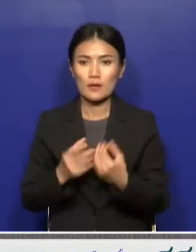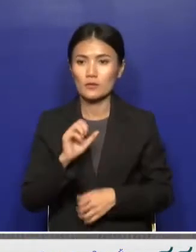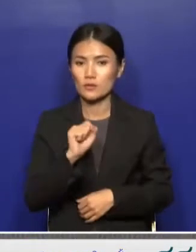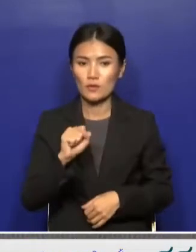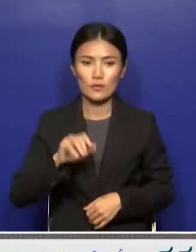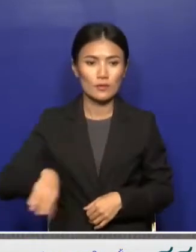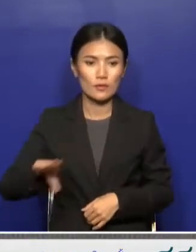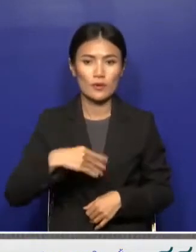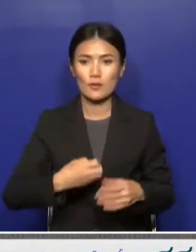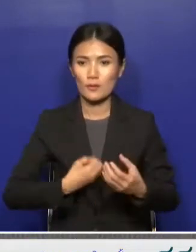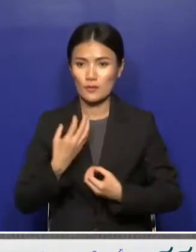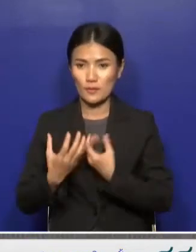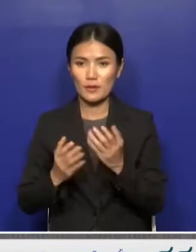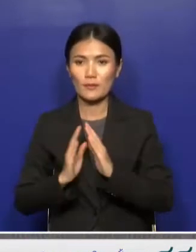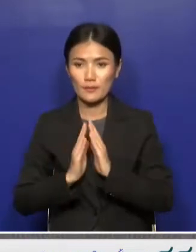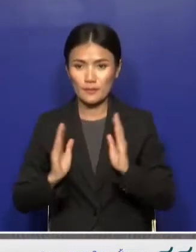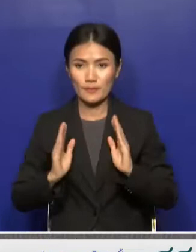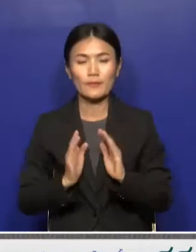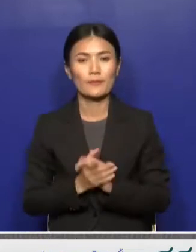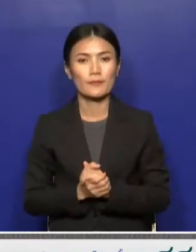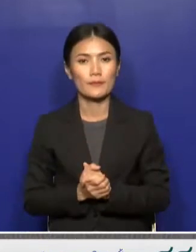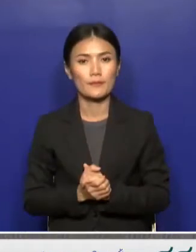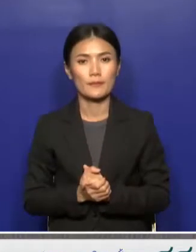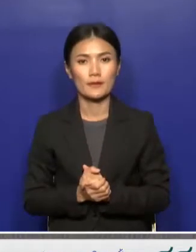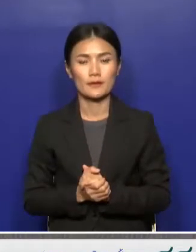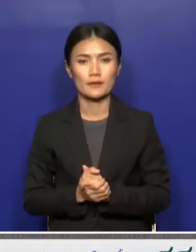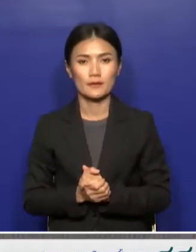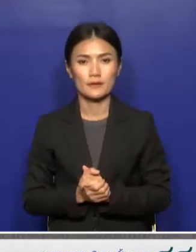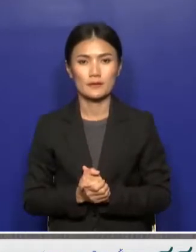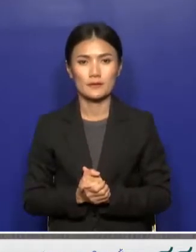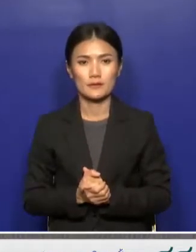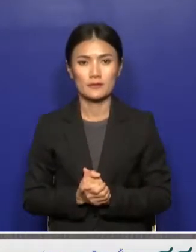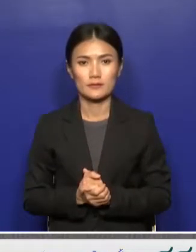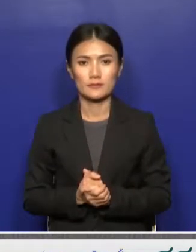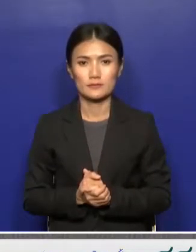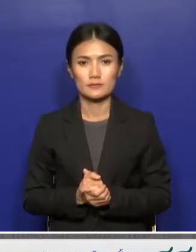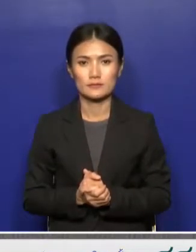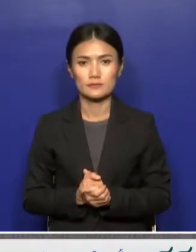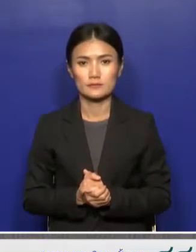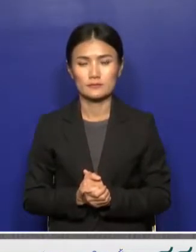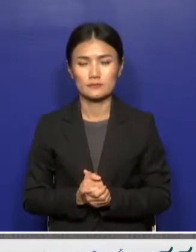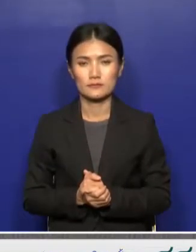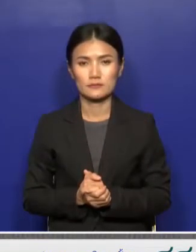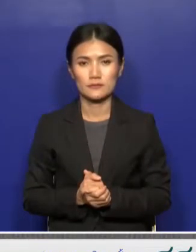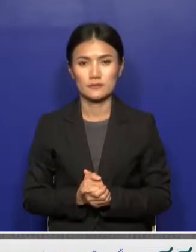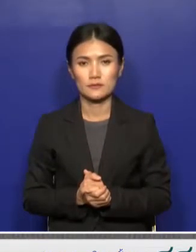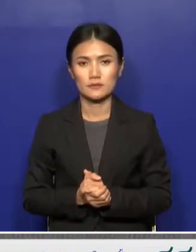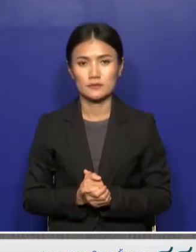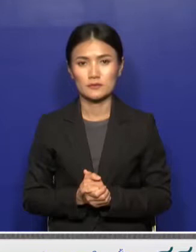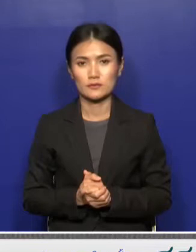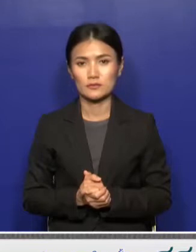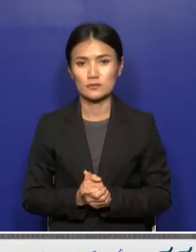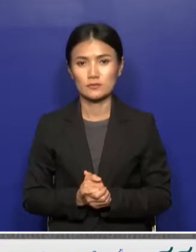นะครับผมเองก็คิดว่าในเวทีนี้นะครับเราคงไม่อยู่ในฐานะที่จะปฏิเสธหรือ